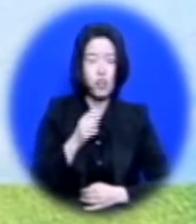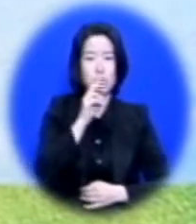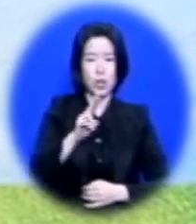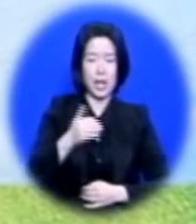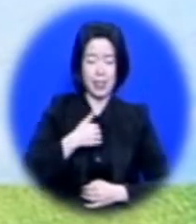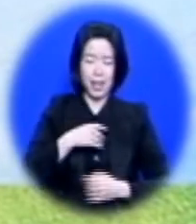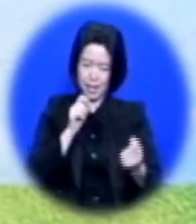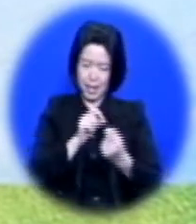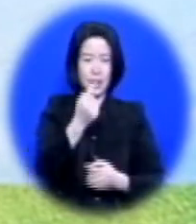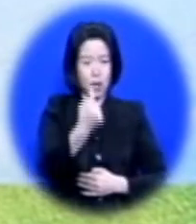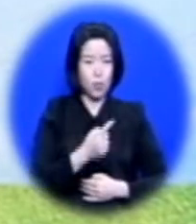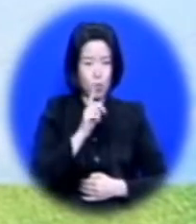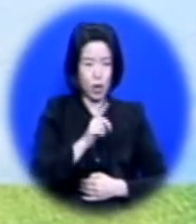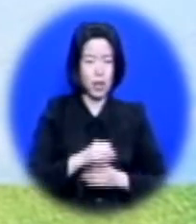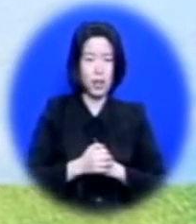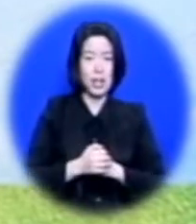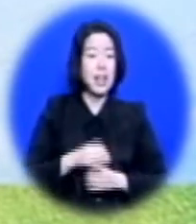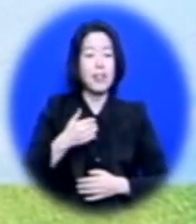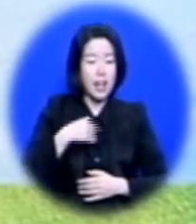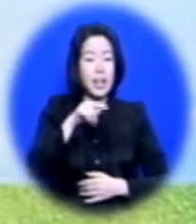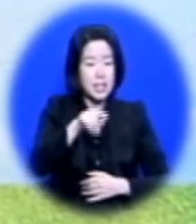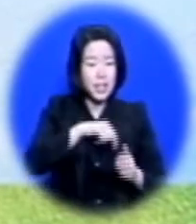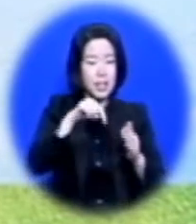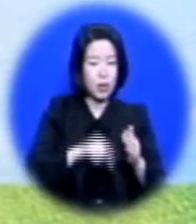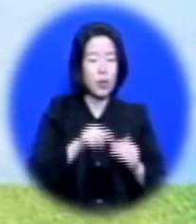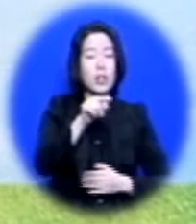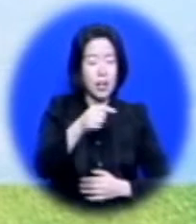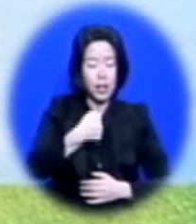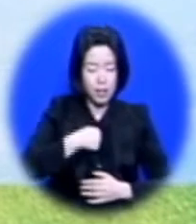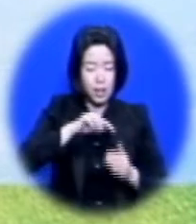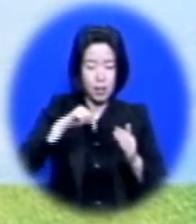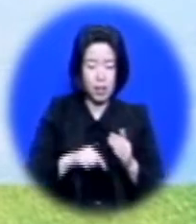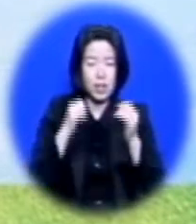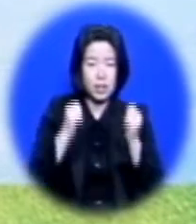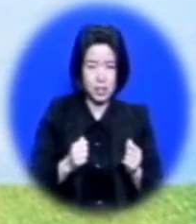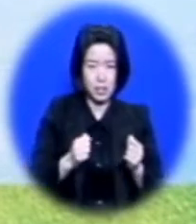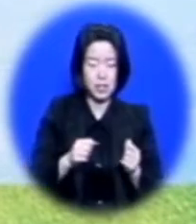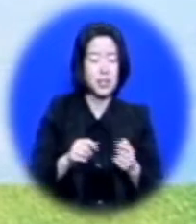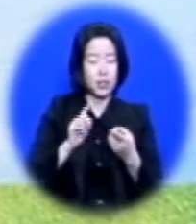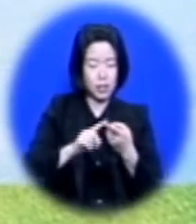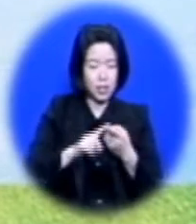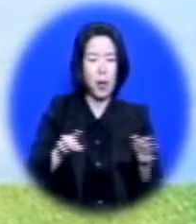가까이 와 내가 내 아래 거하고 내가 내 안에 거하고 있음을 믿어라